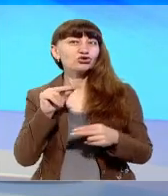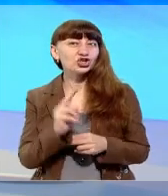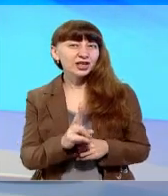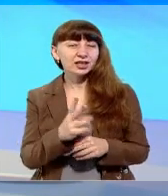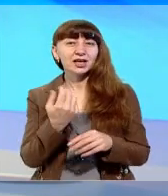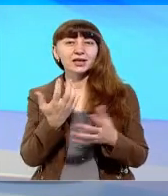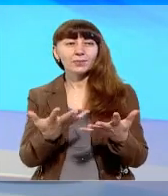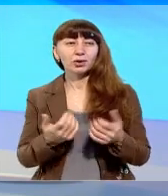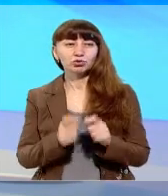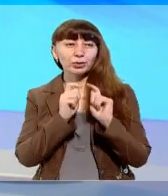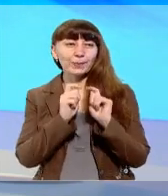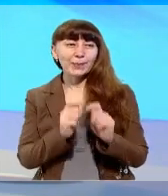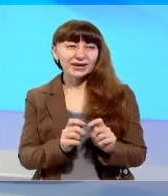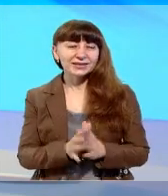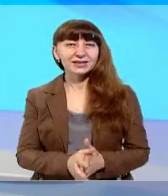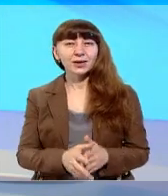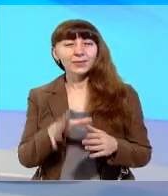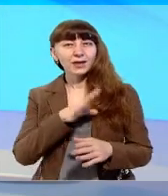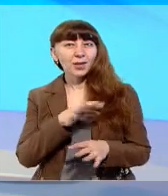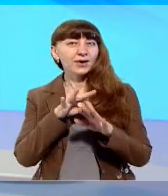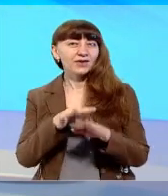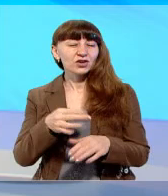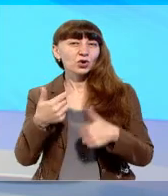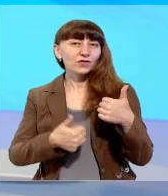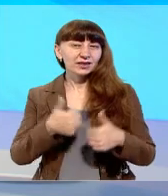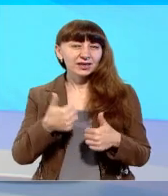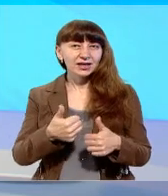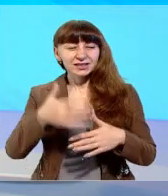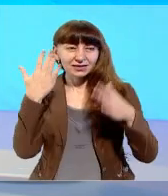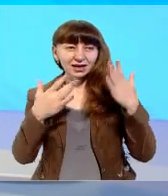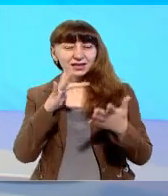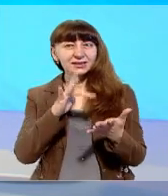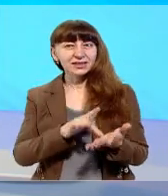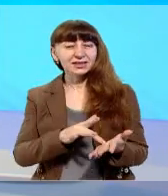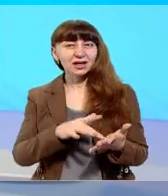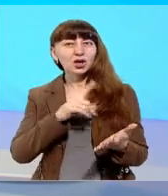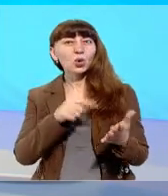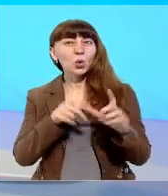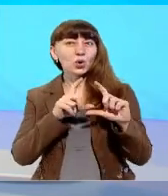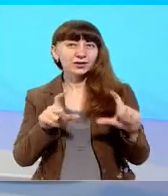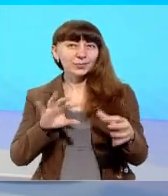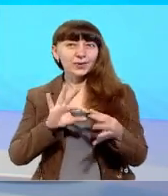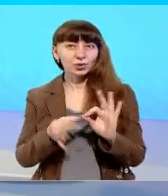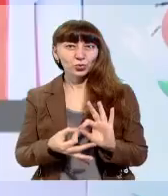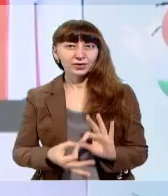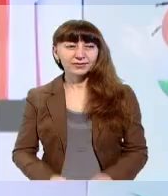выиграй приз была организована викторина в одном из развлекательных центров города подробнее в следующем